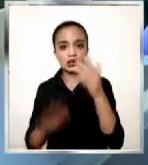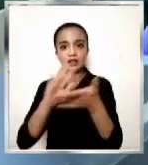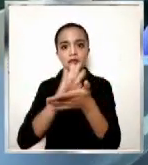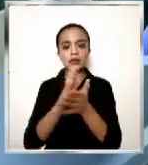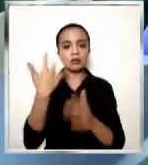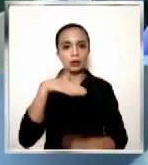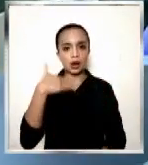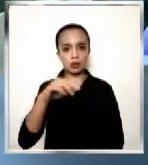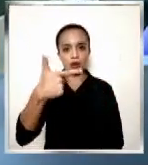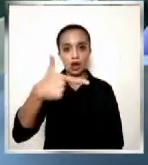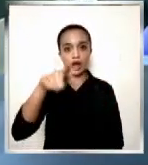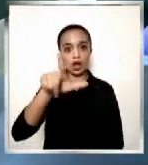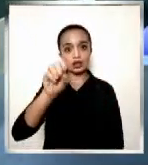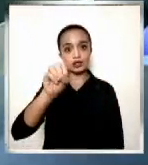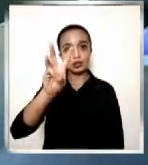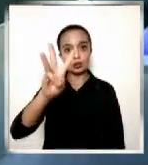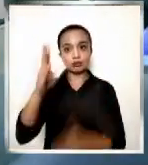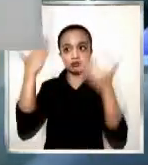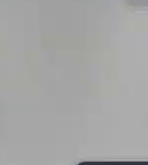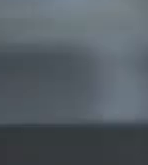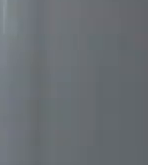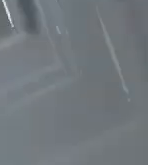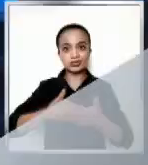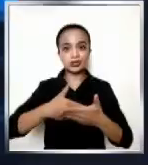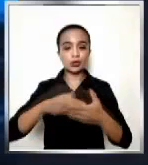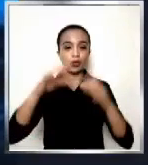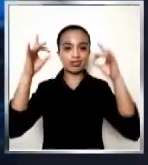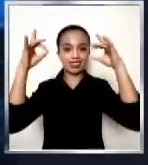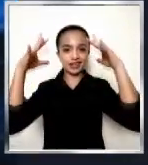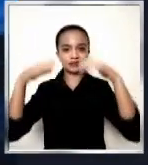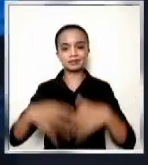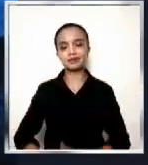Alamin natin sa pagtutok ni Jonathan Nandal.